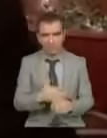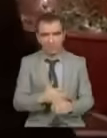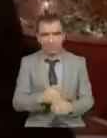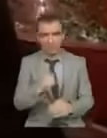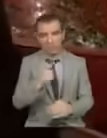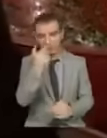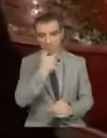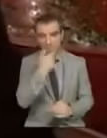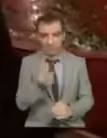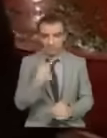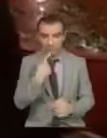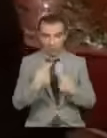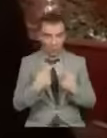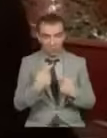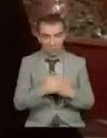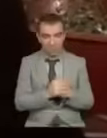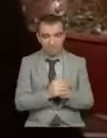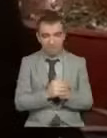türkü söyleyelim kız.